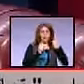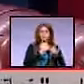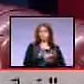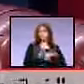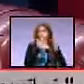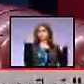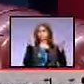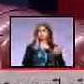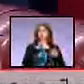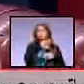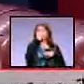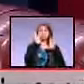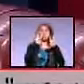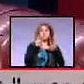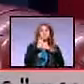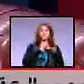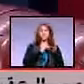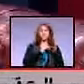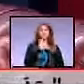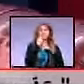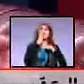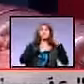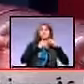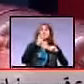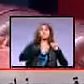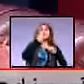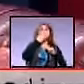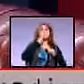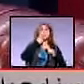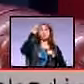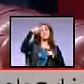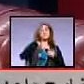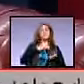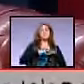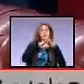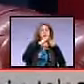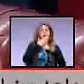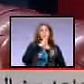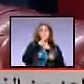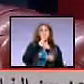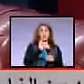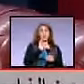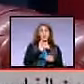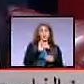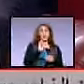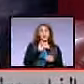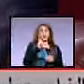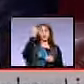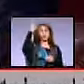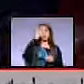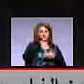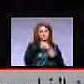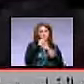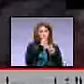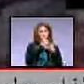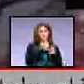دور متخيل انه هيأثر جدا تفاجئ انه ما أثرش. فربنا سبحانه وتعالى كان يعني كان كريم معايا جدا بصراحه الحمد